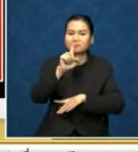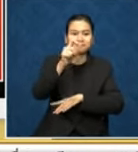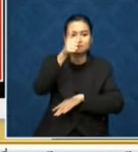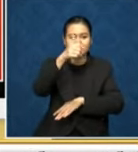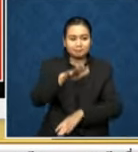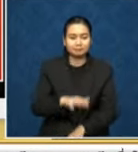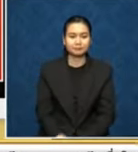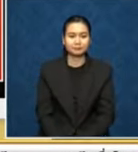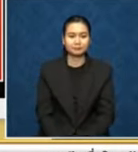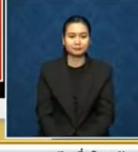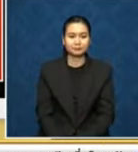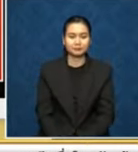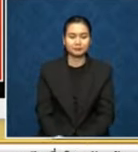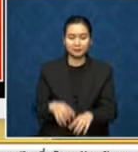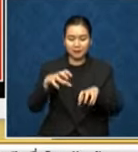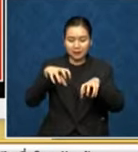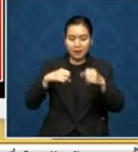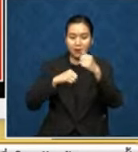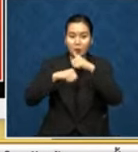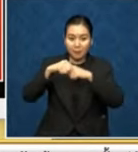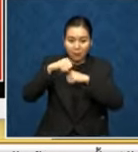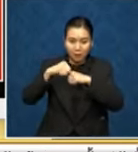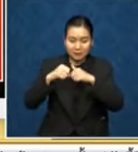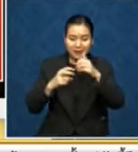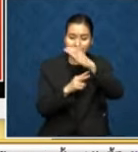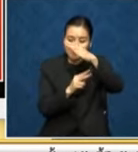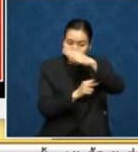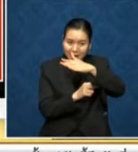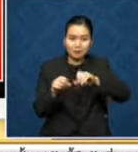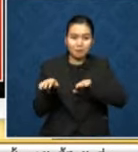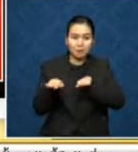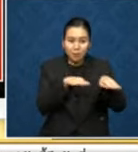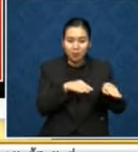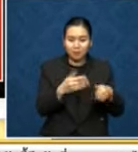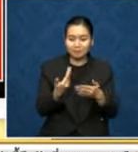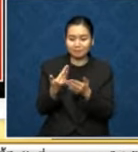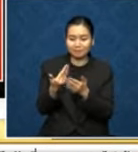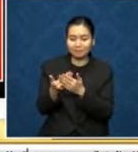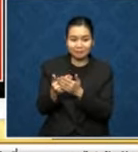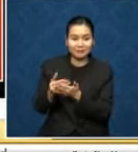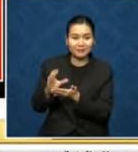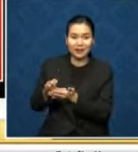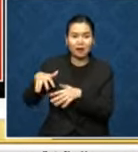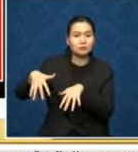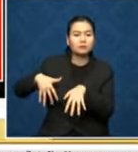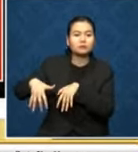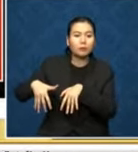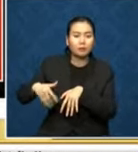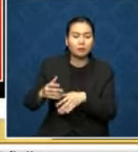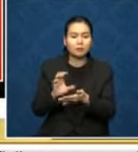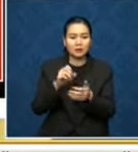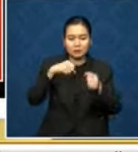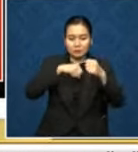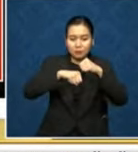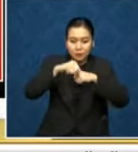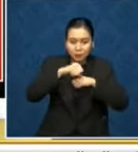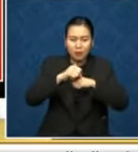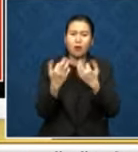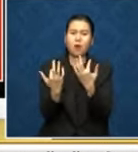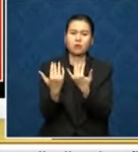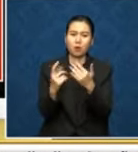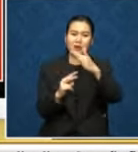ครับอบต.กกปลาซิวเขาก็มาก่อสร้างสะพานแล้วก็มาเตรียมนะครับใช้งบท้องถิ่นเนี่ยมาเตรียมถนนคสล.รอแค่สะพ